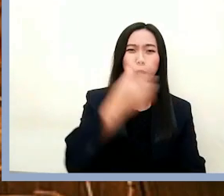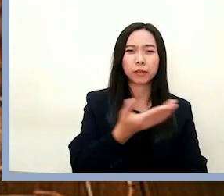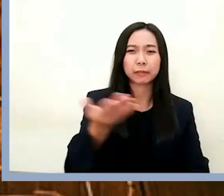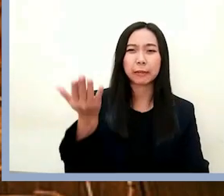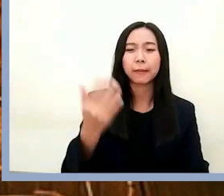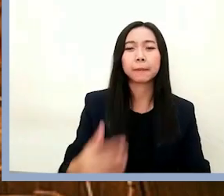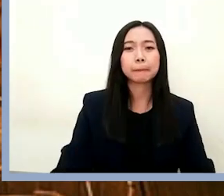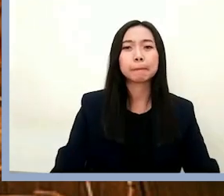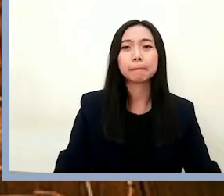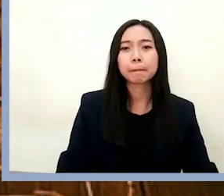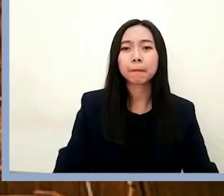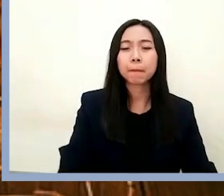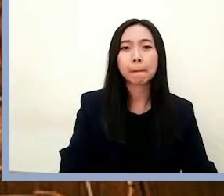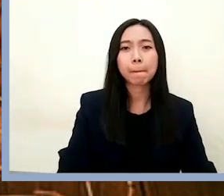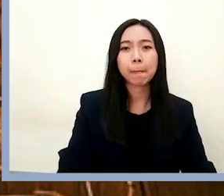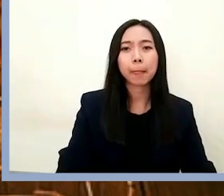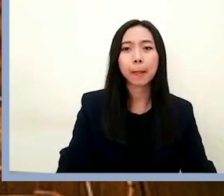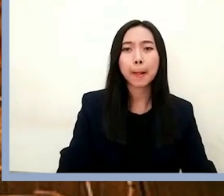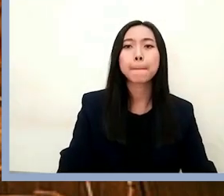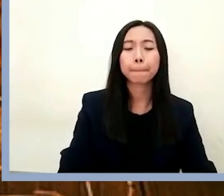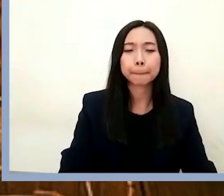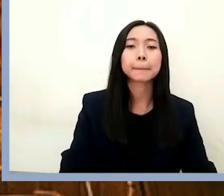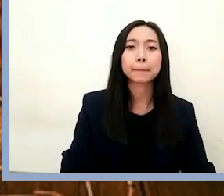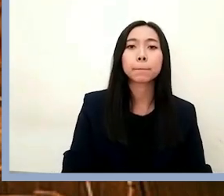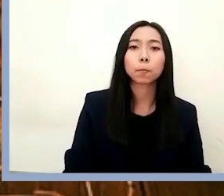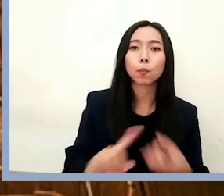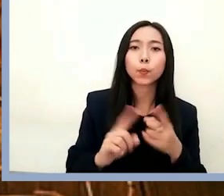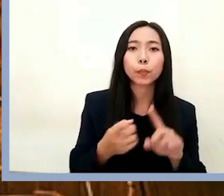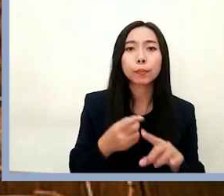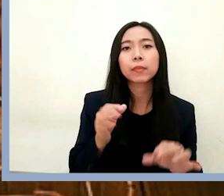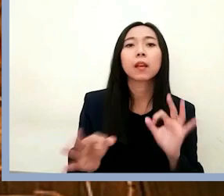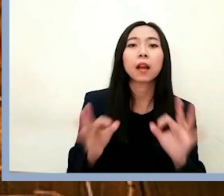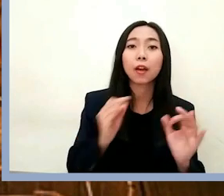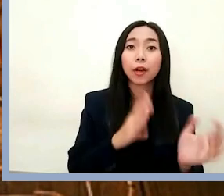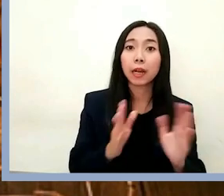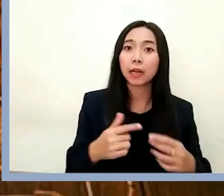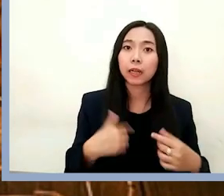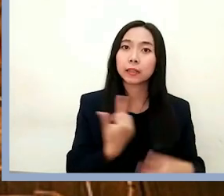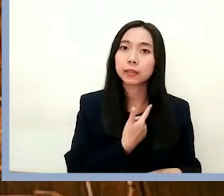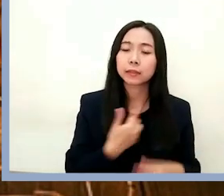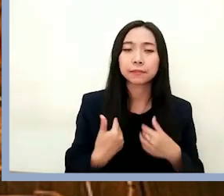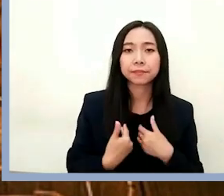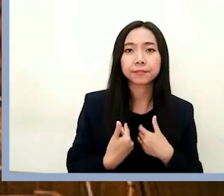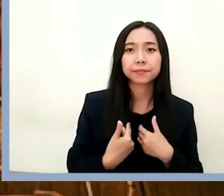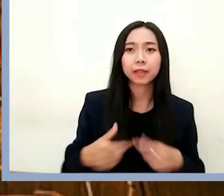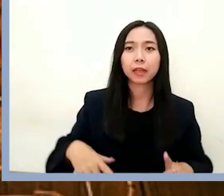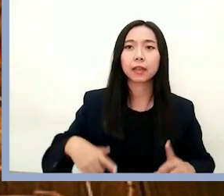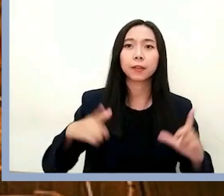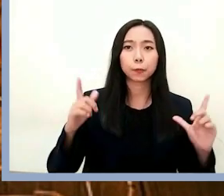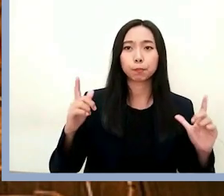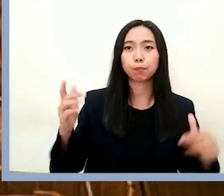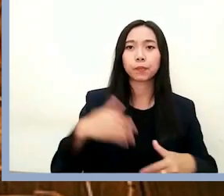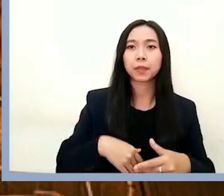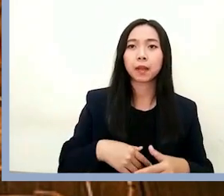Jemaat itu berada saudara-saudara apabila di antara kita ada yang hidup dengan pola